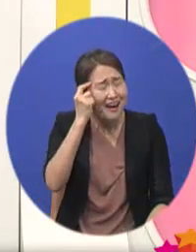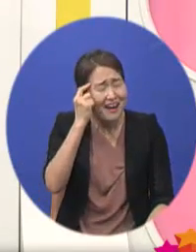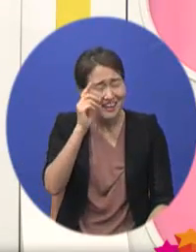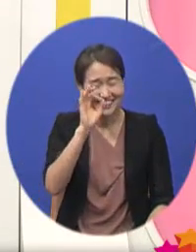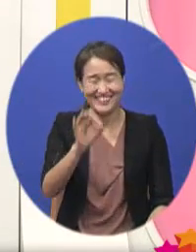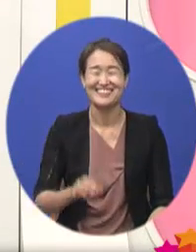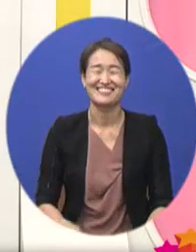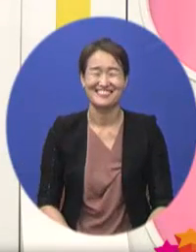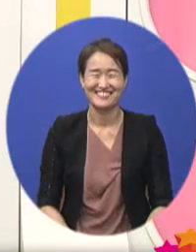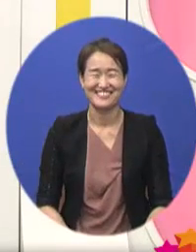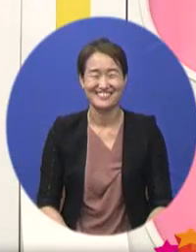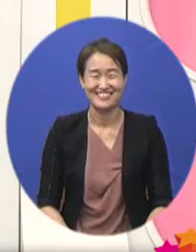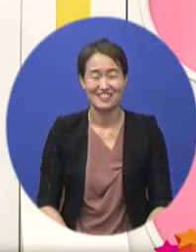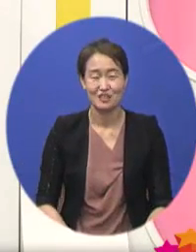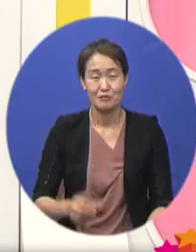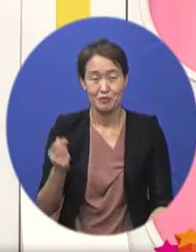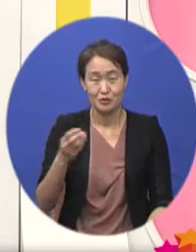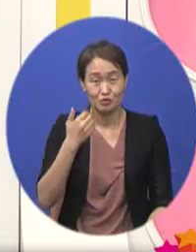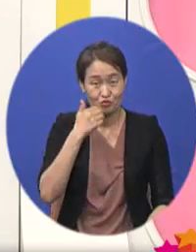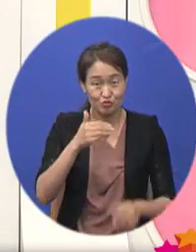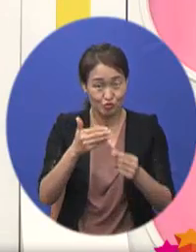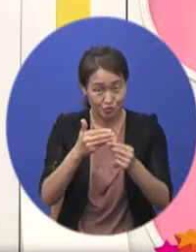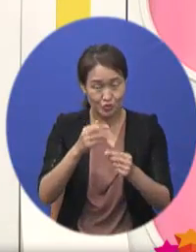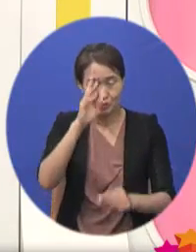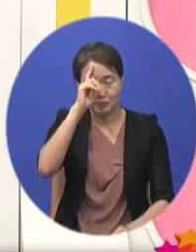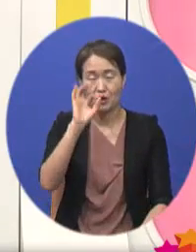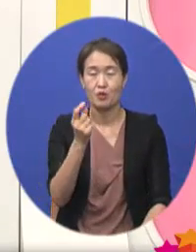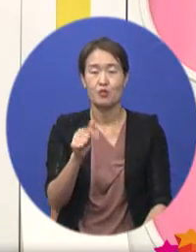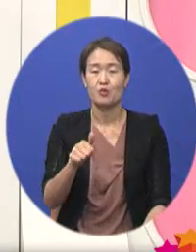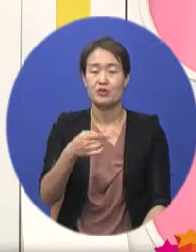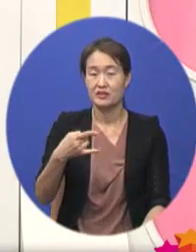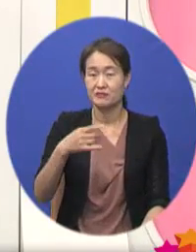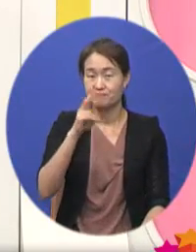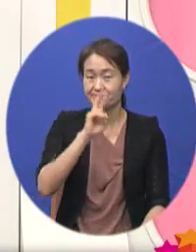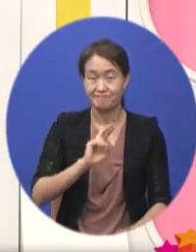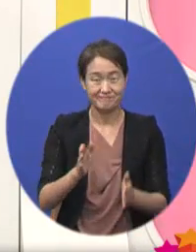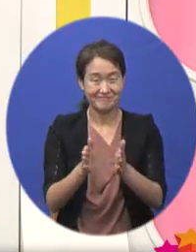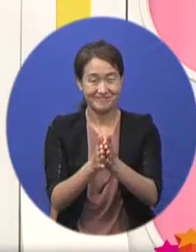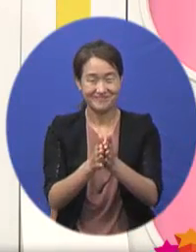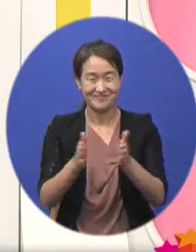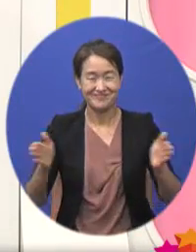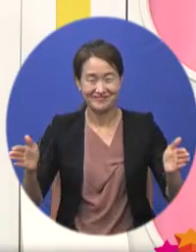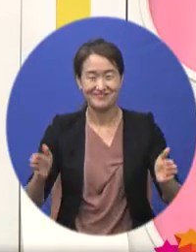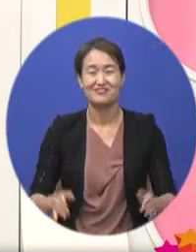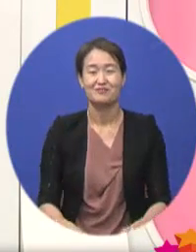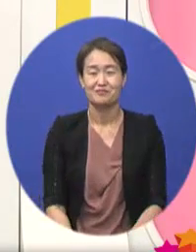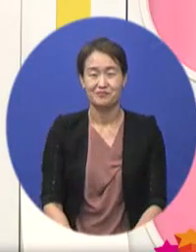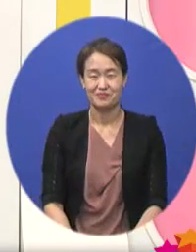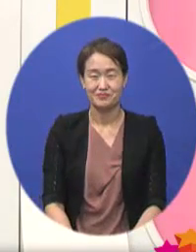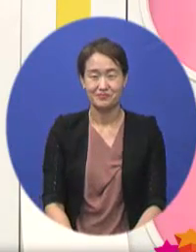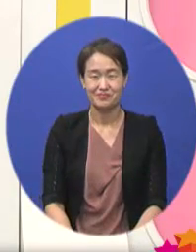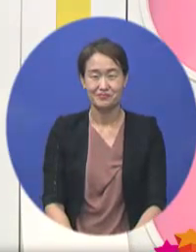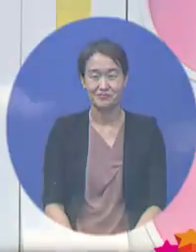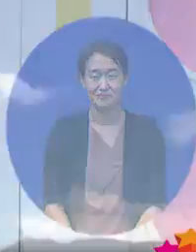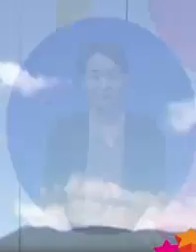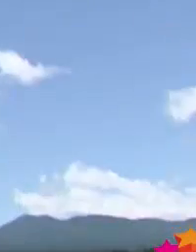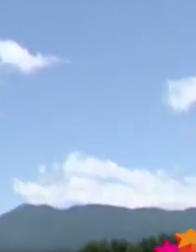우리가. 네. 자, 우리 네. 참가번호 9번 네. 박옥희님의 노래 울어라 열풍아 들어볼까요? 볼까요?